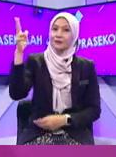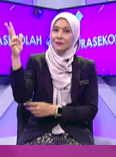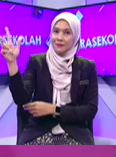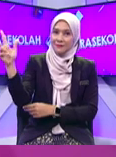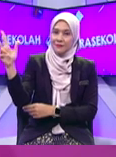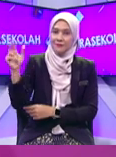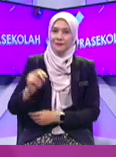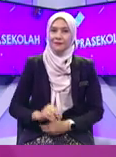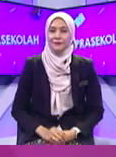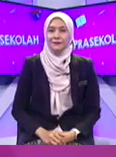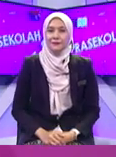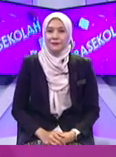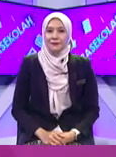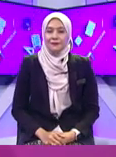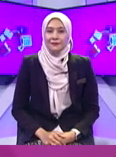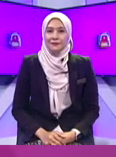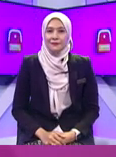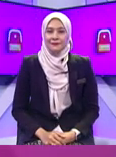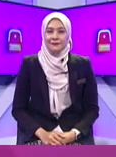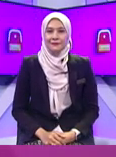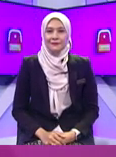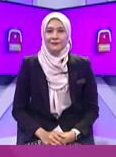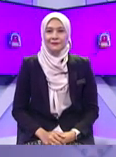semakin pandai dan Lukman mengira